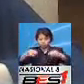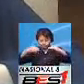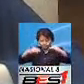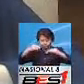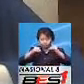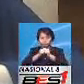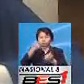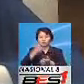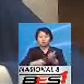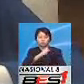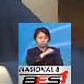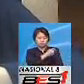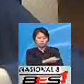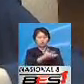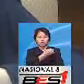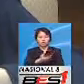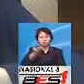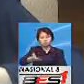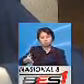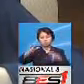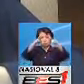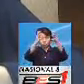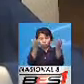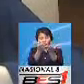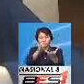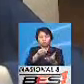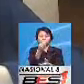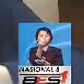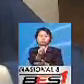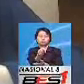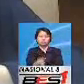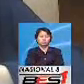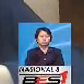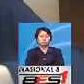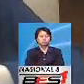diimbangi oleh harga tenaga dan komoditi global yang rendah.